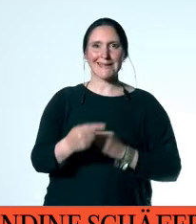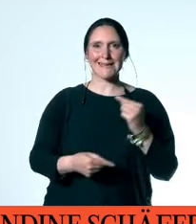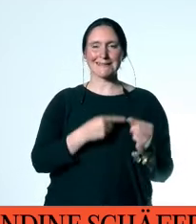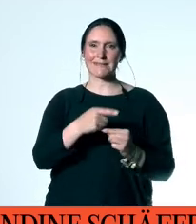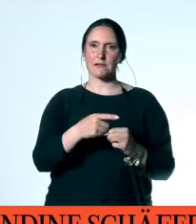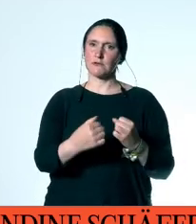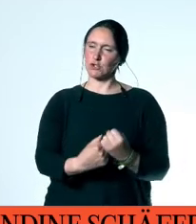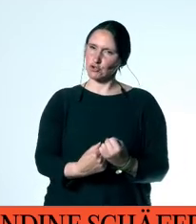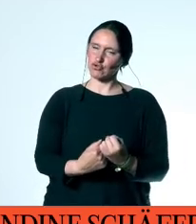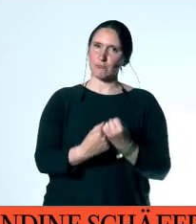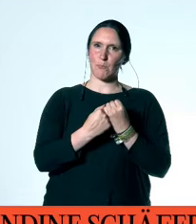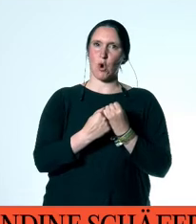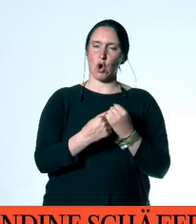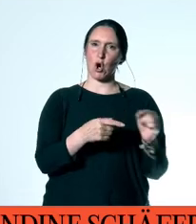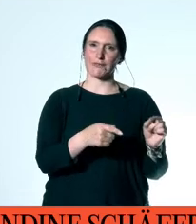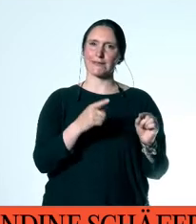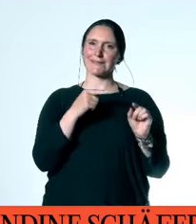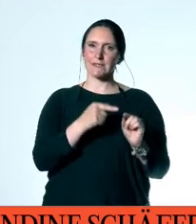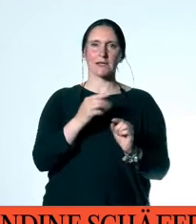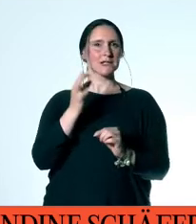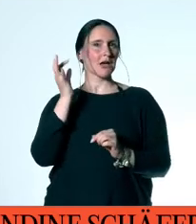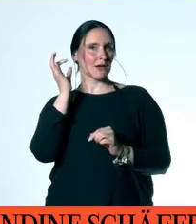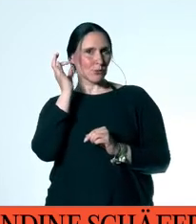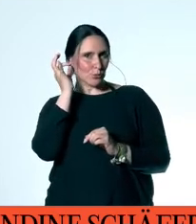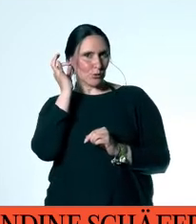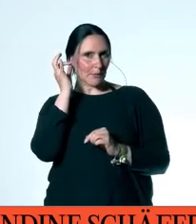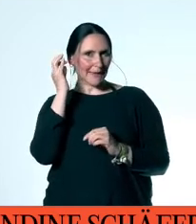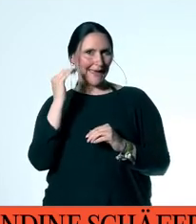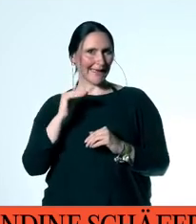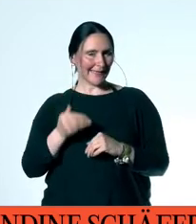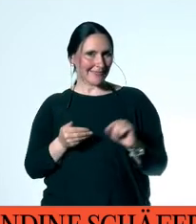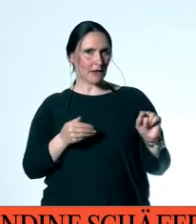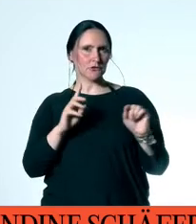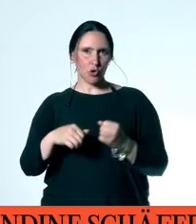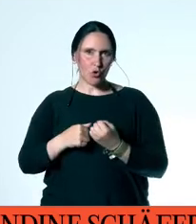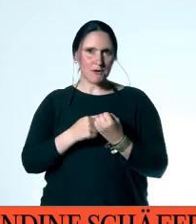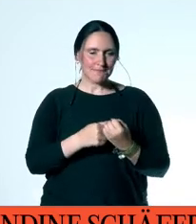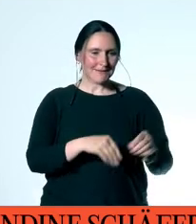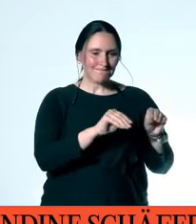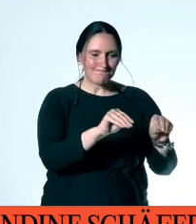are continuing, are keeping the tradition. They continue to work teaching the children.